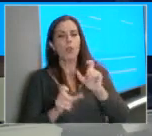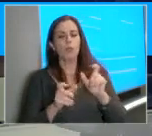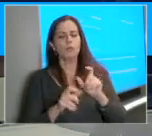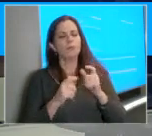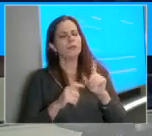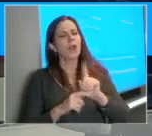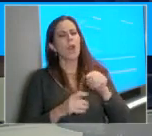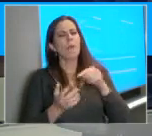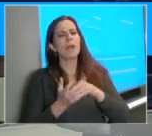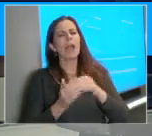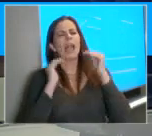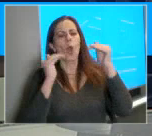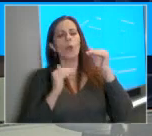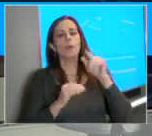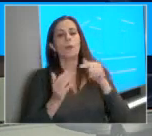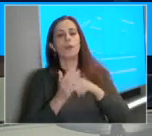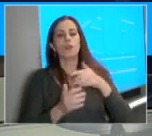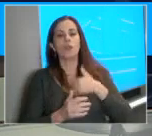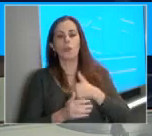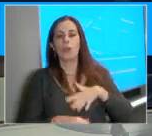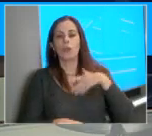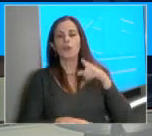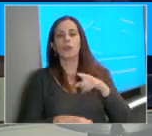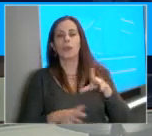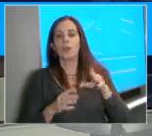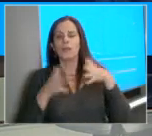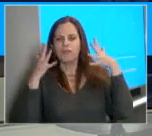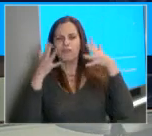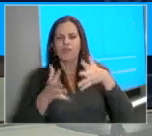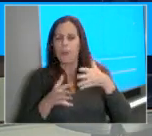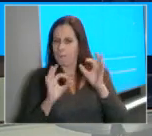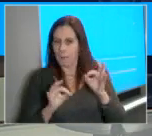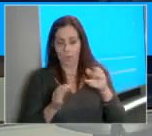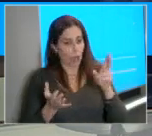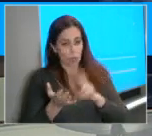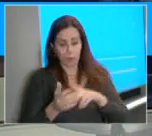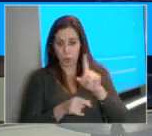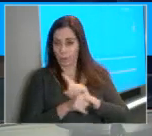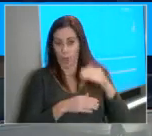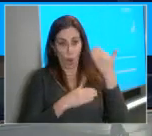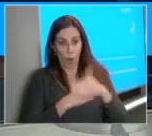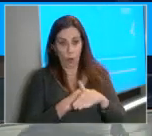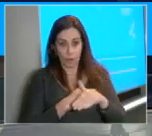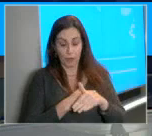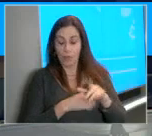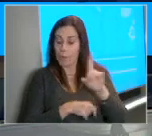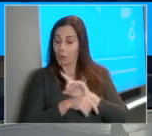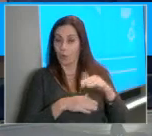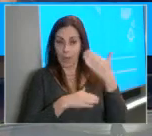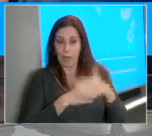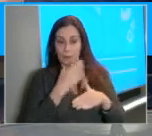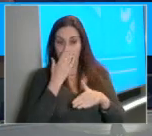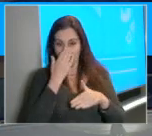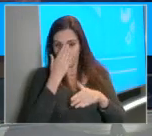מנהיג, לאו דווקא בגלל איכותו, אלא בגלל שאנחנו מרגישים שהוא תחת מתקפה, שבאמת אתה צודק, שבתקופה בתקופה האחרונה, בתקופה